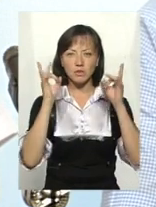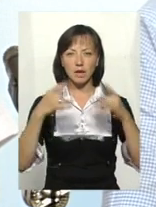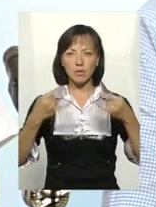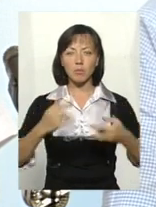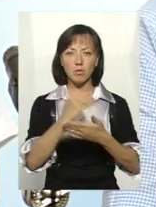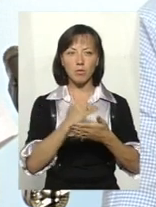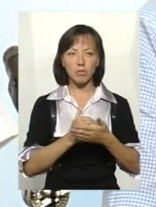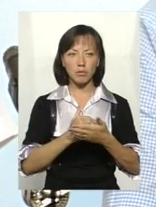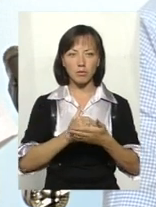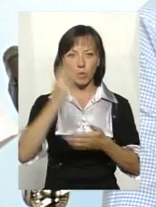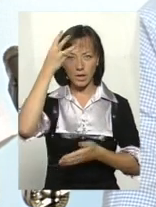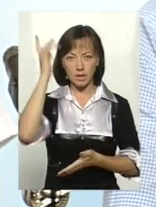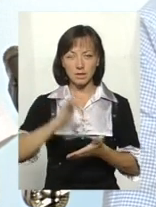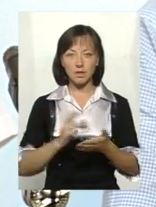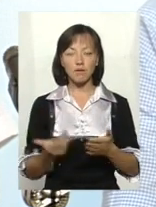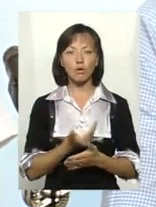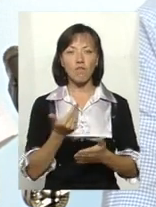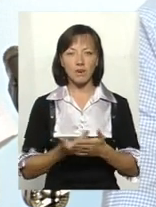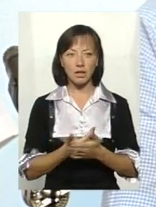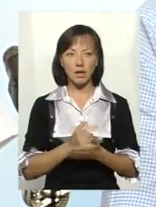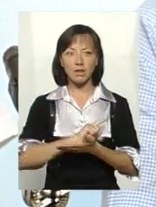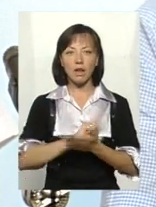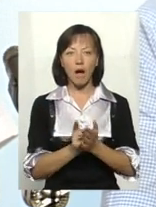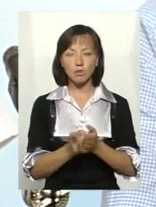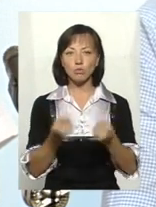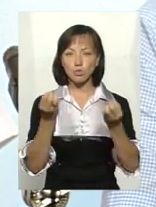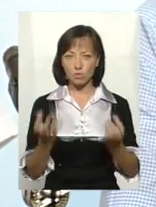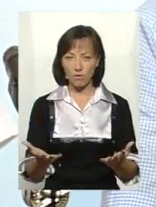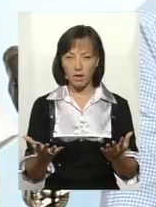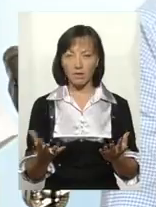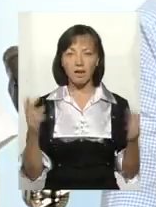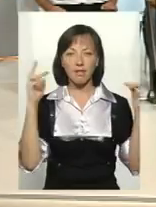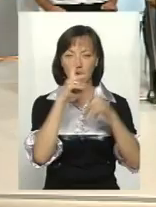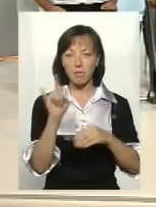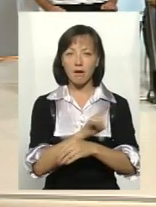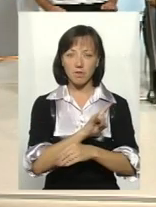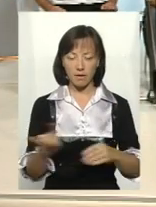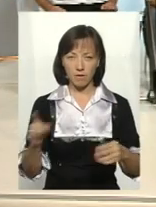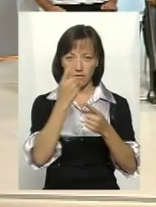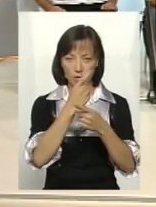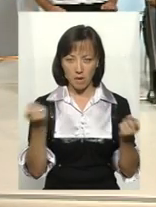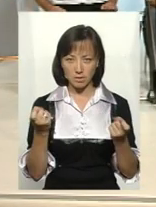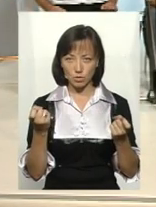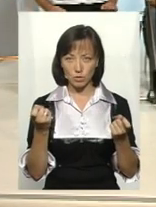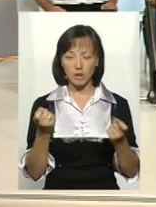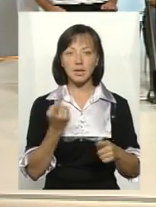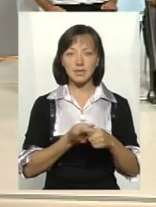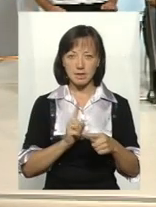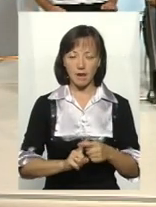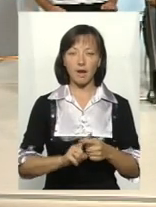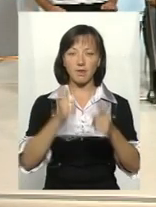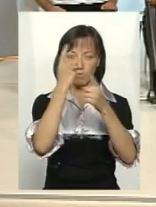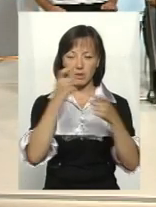телепередачі «Поділля Центр» в новинах, негайно спростувати неправдиву інформацію, тому що дана